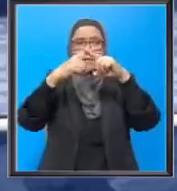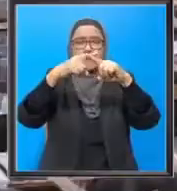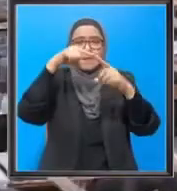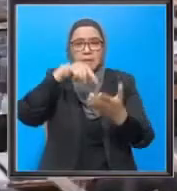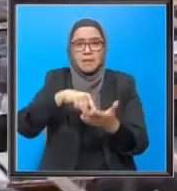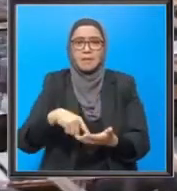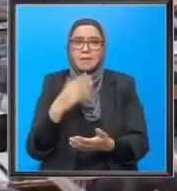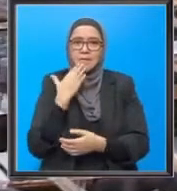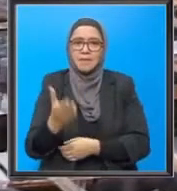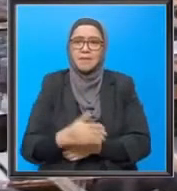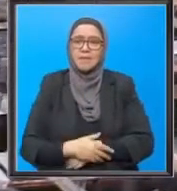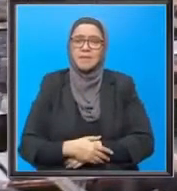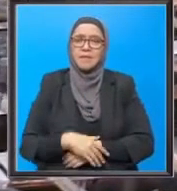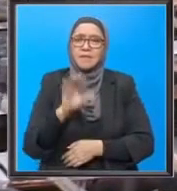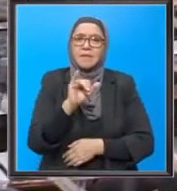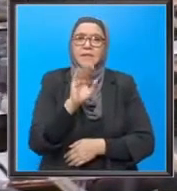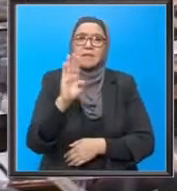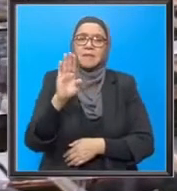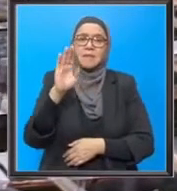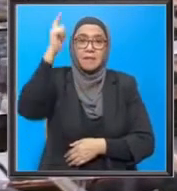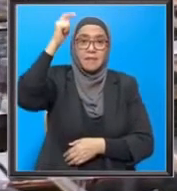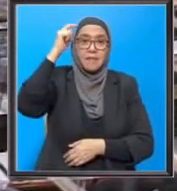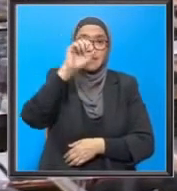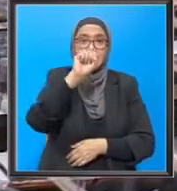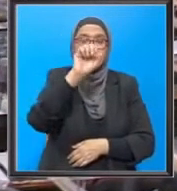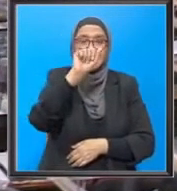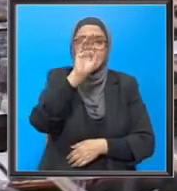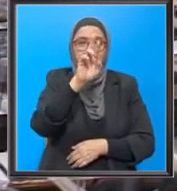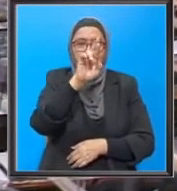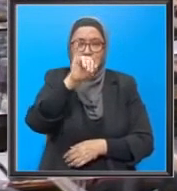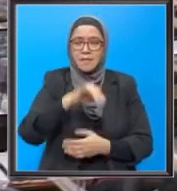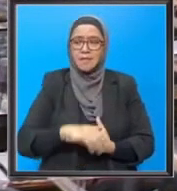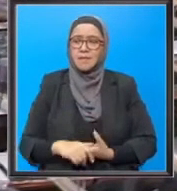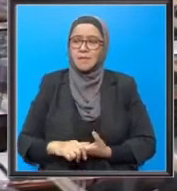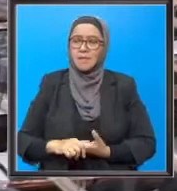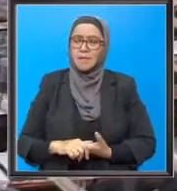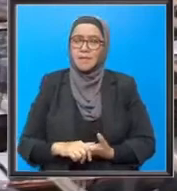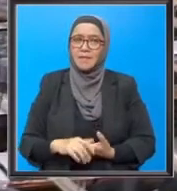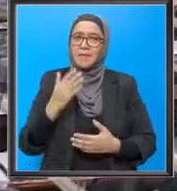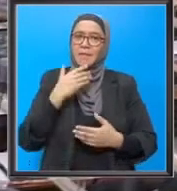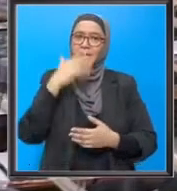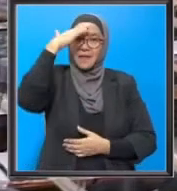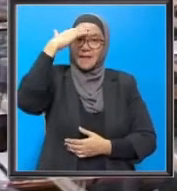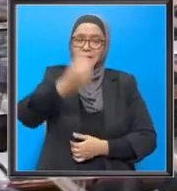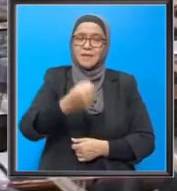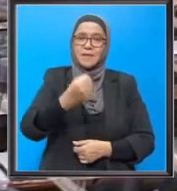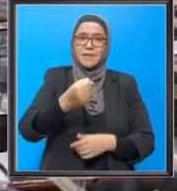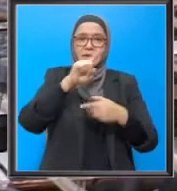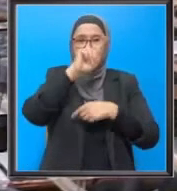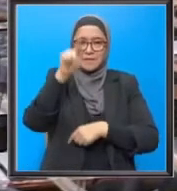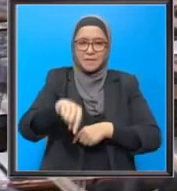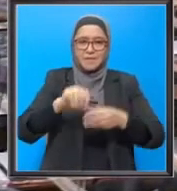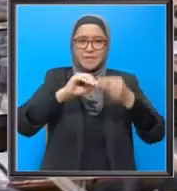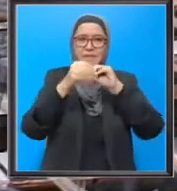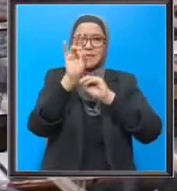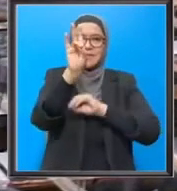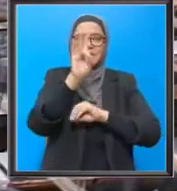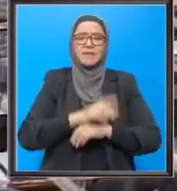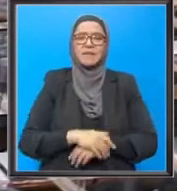nyambung metuan Sabri bin air kalau waalaikum warahmatullah wabarakatuh soal 67